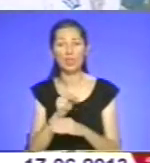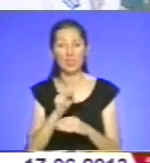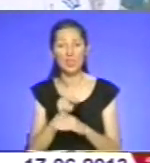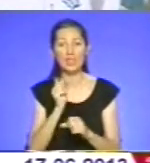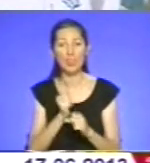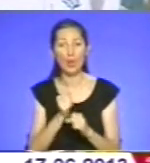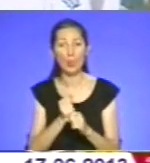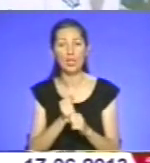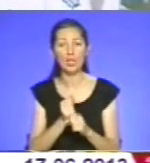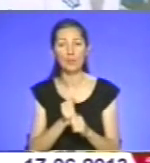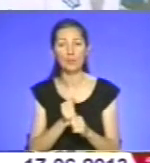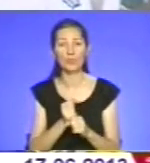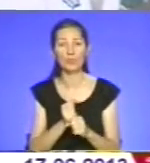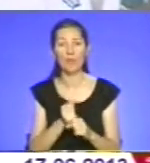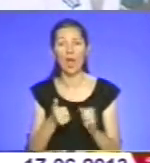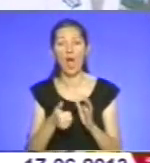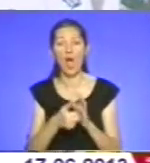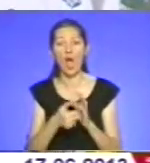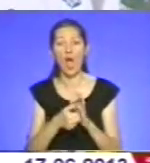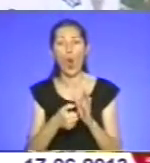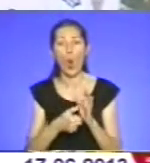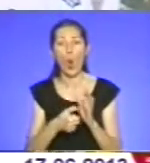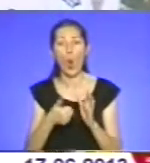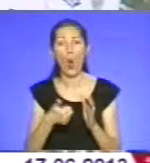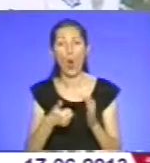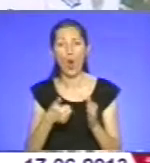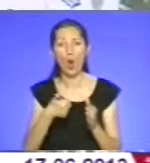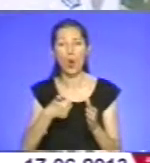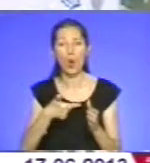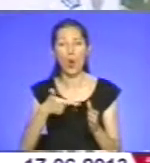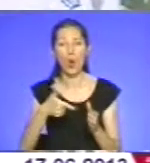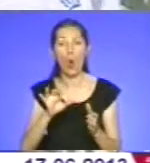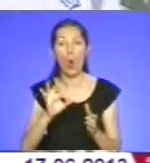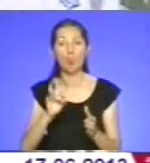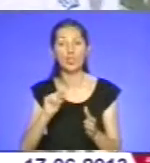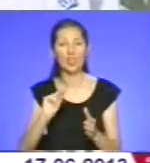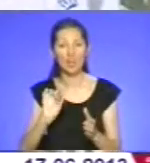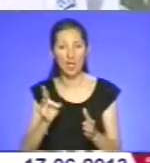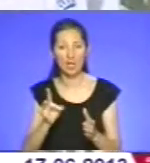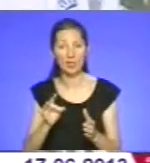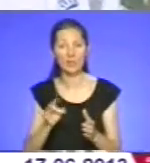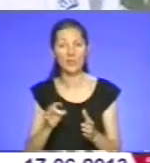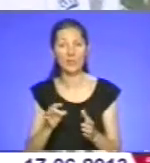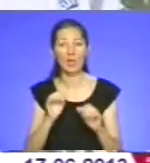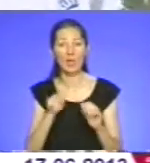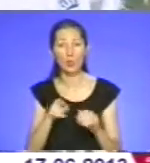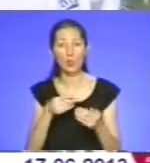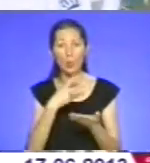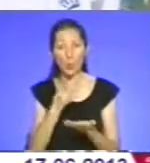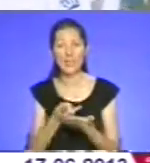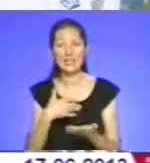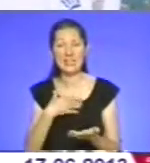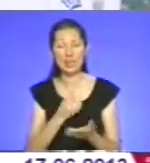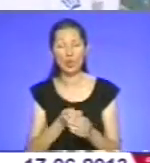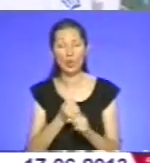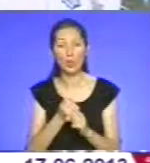робити з гончарної справи. Також, ну, ми тут виставили свої роботи